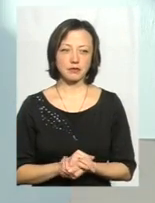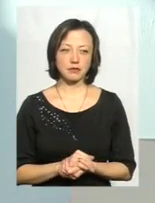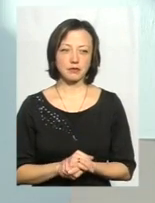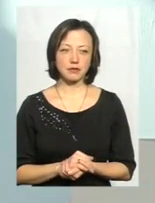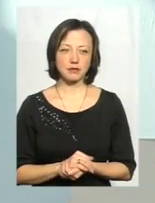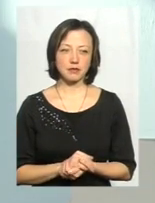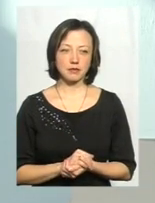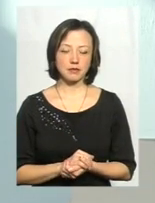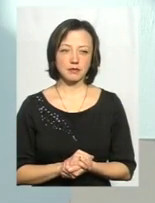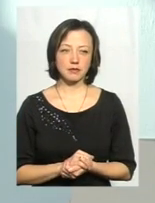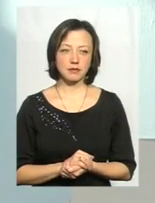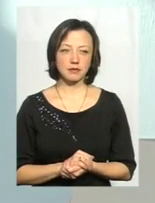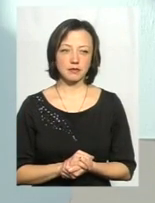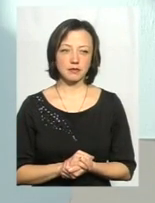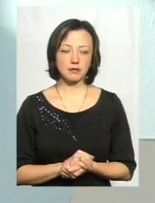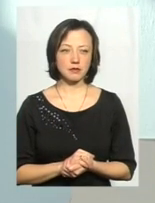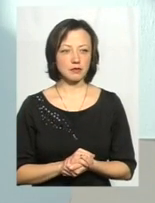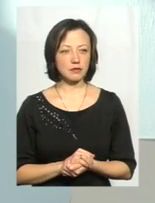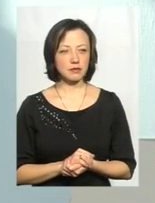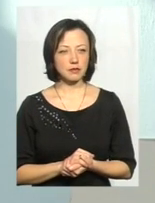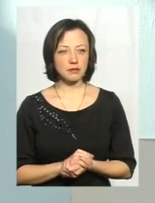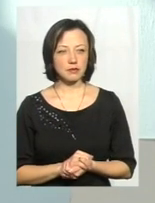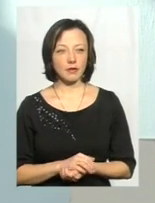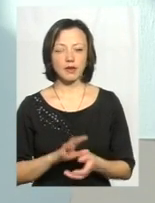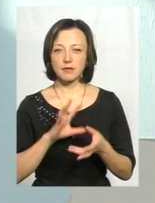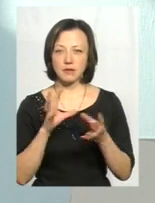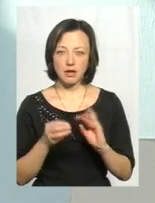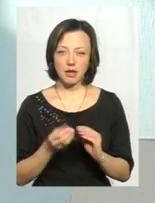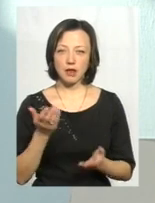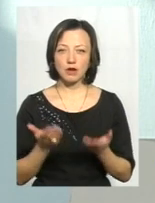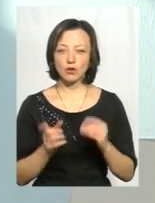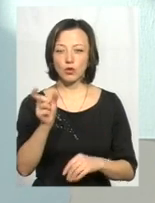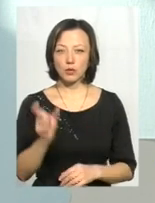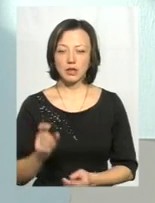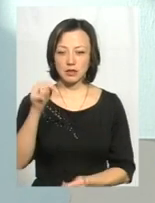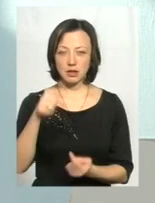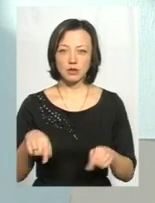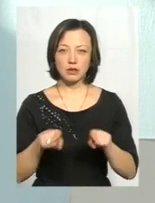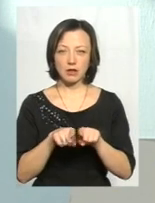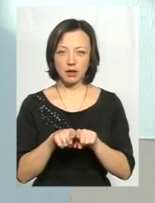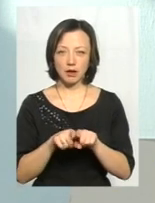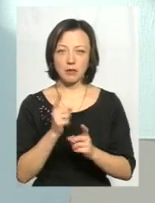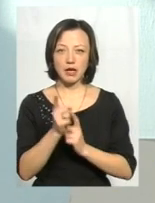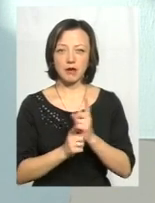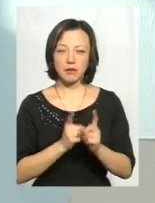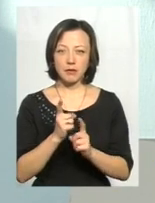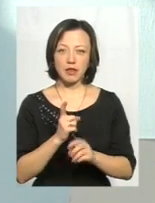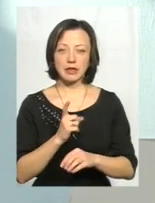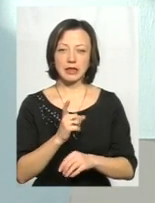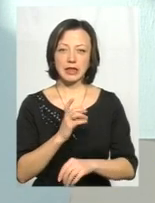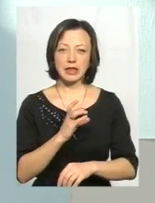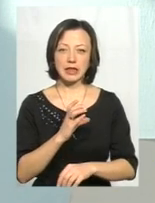Ну і взагалі, якщо людина схильна до таких от перемін тиску, вона